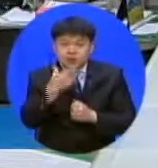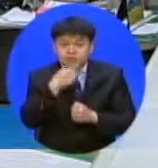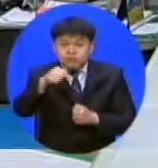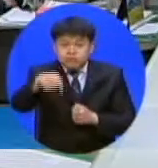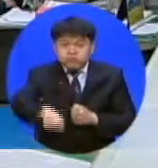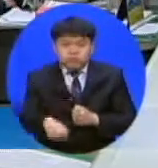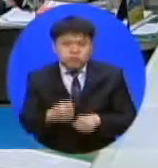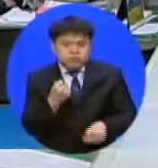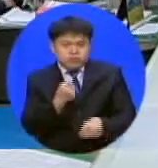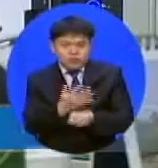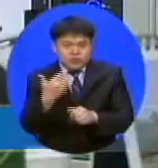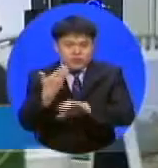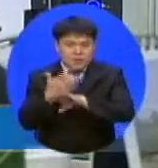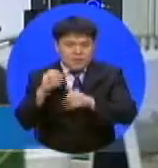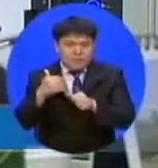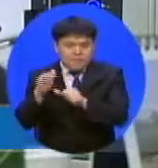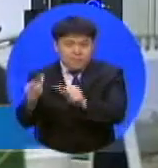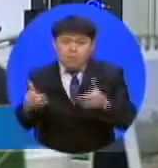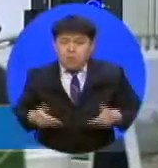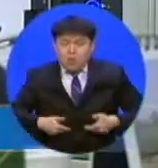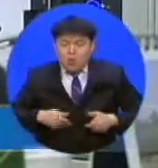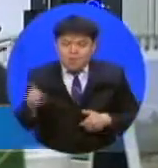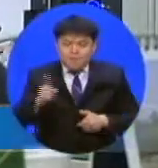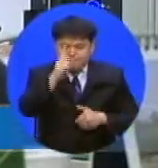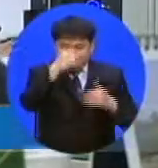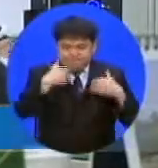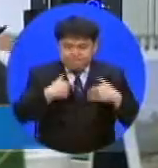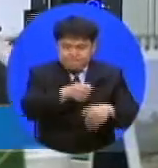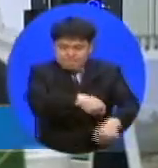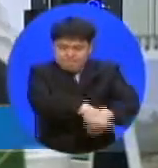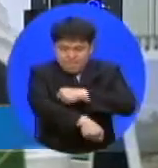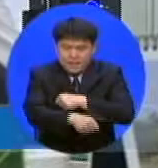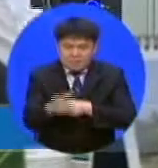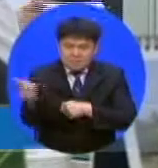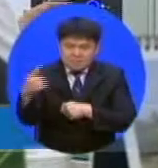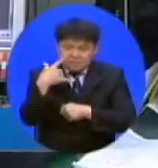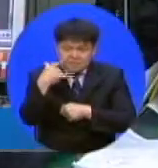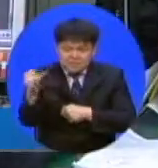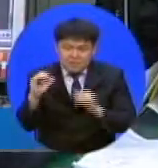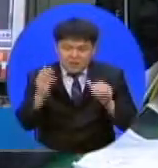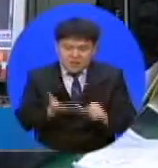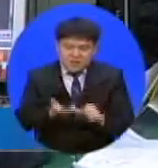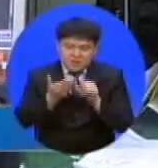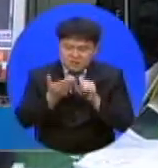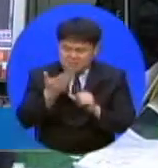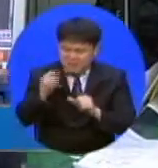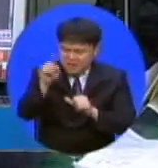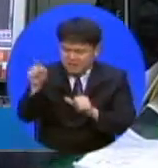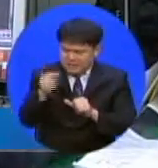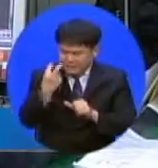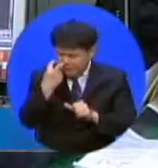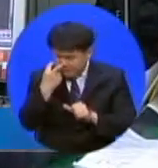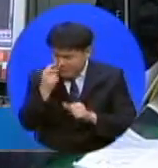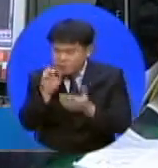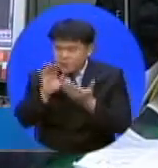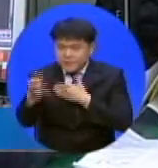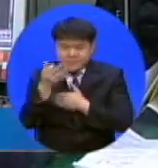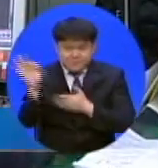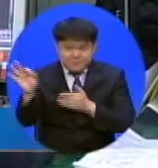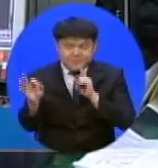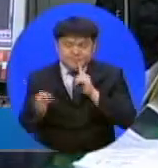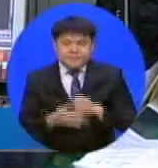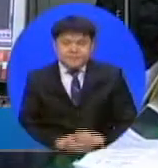복지부는 불가피하게 해외 입양이 필요하다면 정부가 나서 양부모가 아이를 키우는 데 적합한지 검증한 뒤에 승인하게